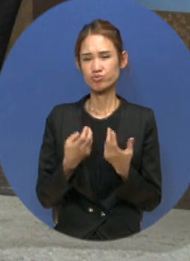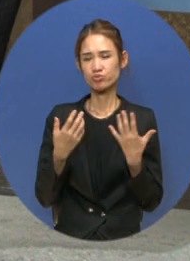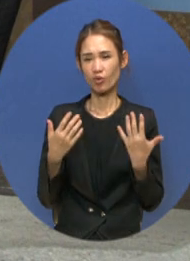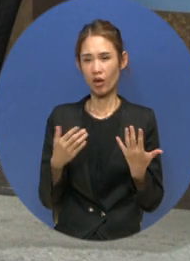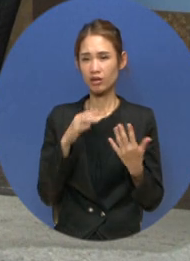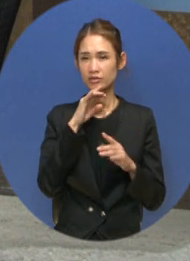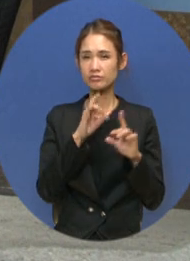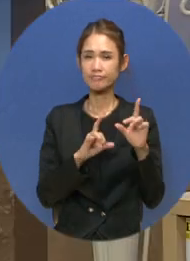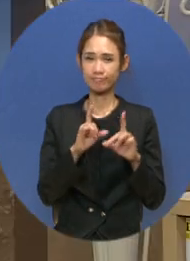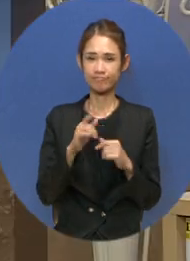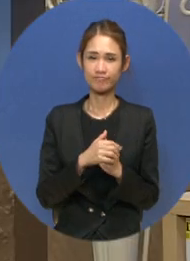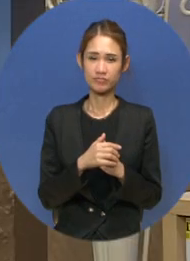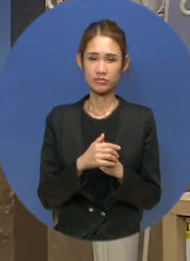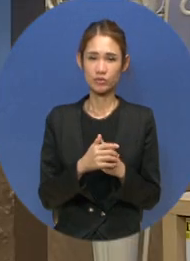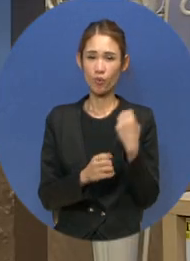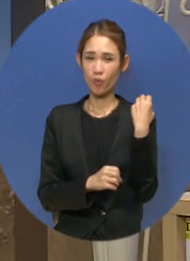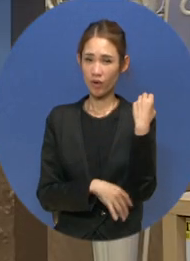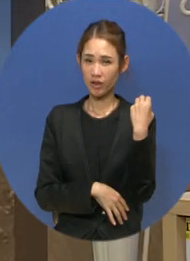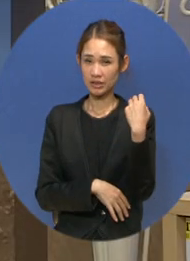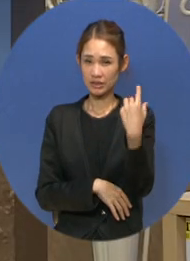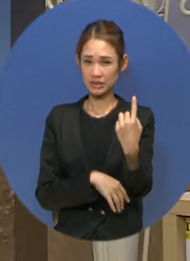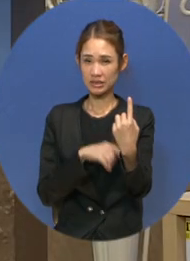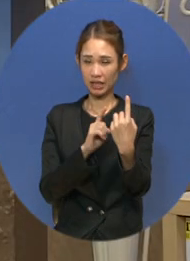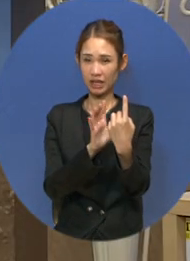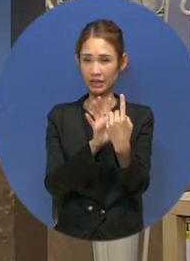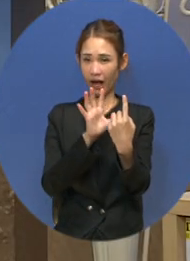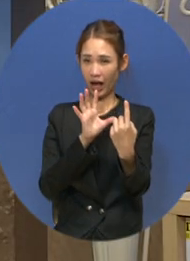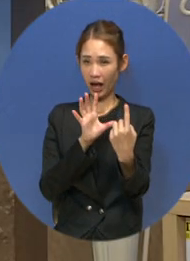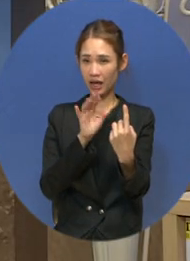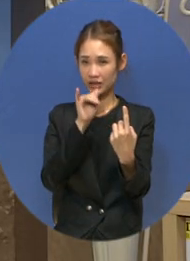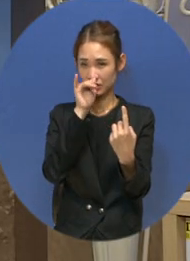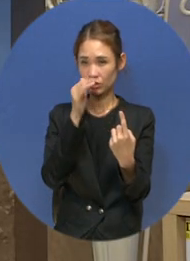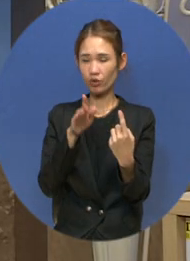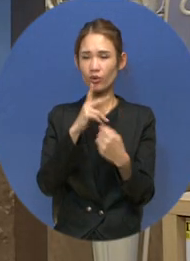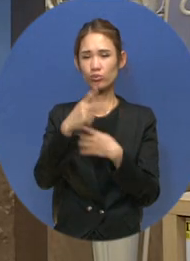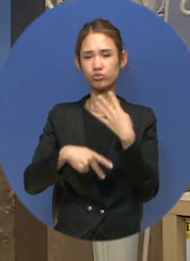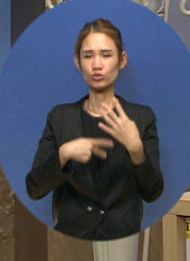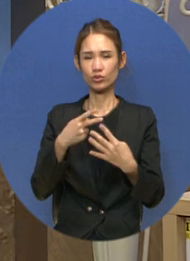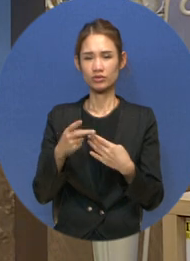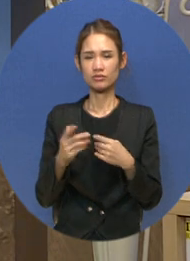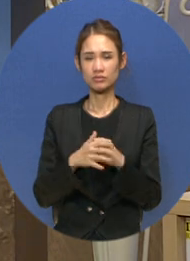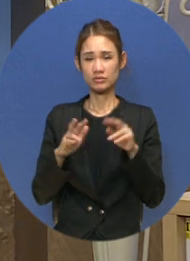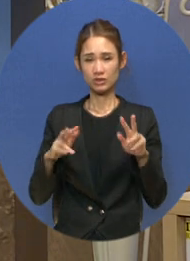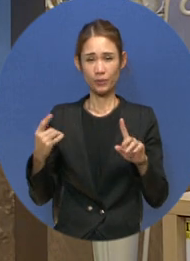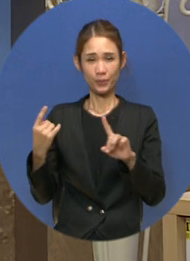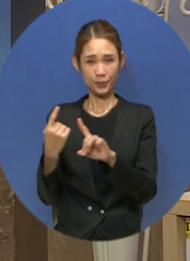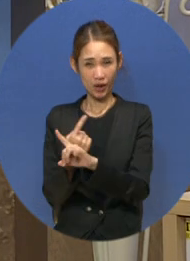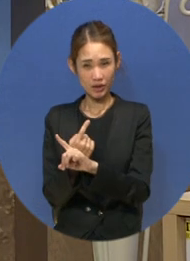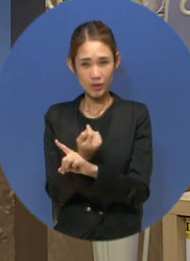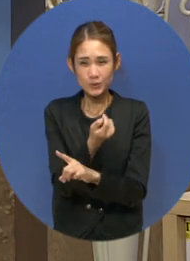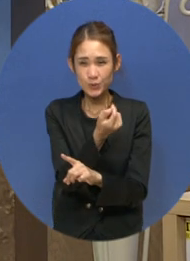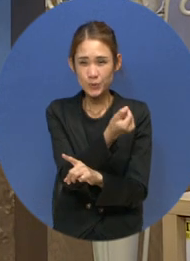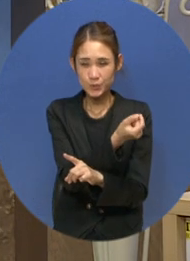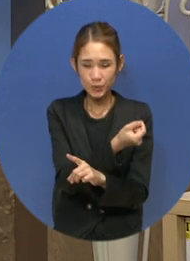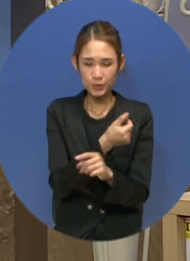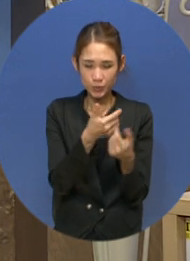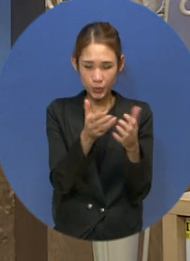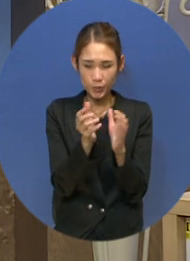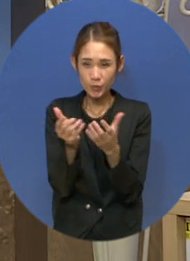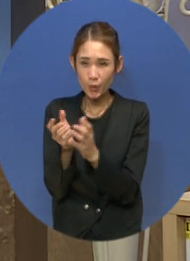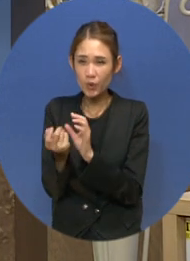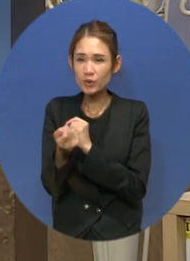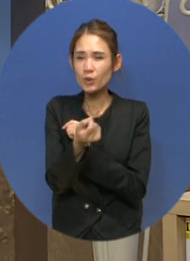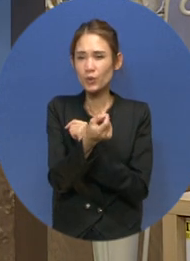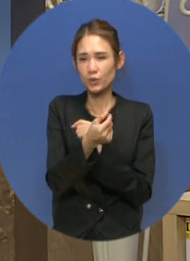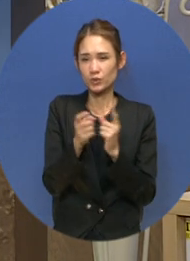현실이라고 얘기할 수 있습니다. 그런데 이제 기존에는 1대 다로 네. 이루어지던 그런 프로그램들이 이제 지금은 좀 소수로 네, 이루어져야 네, 하다